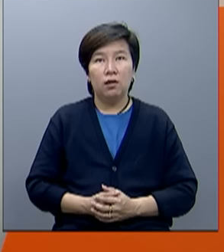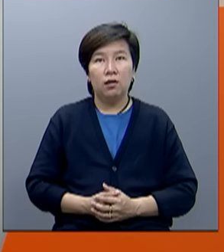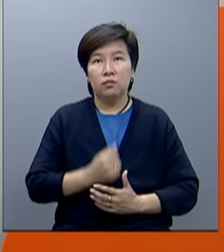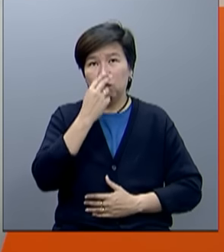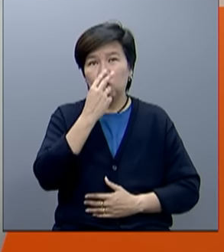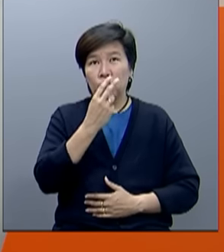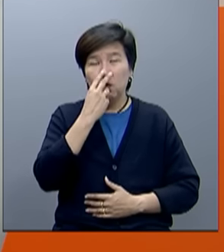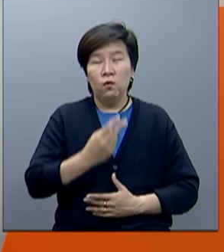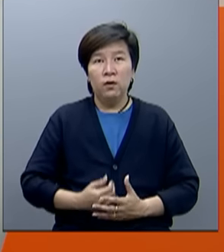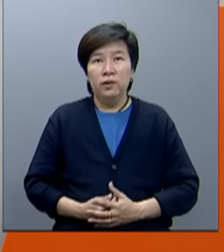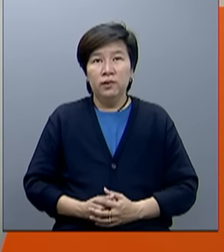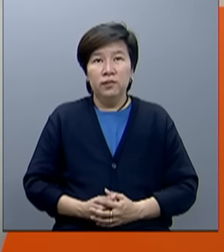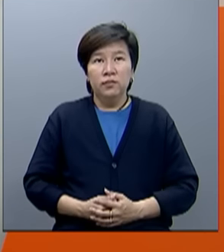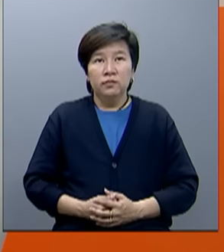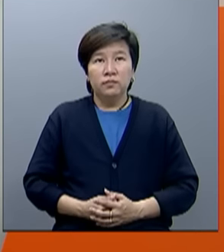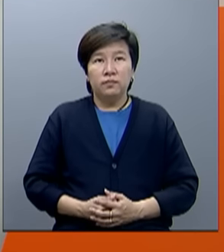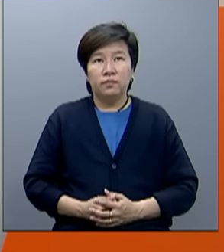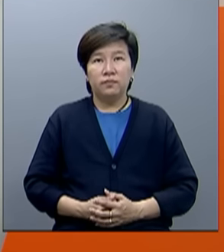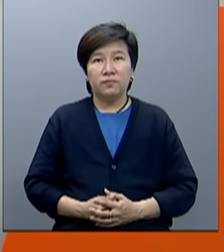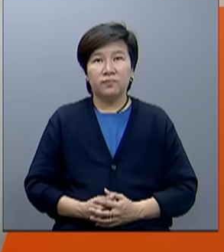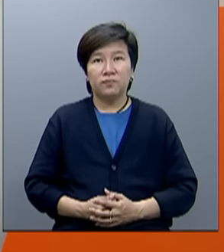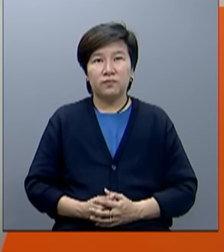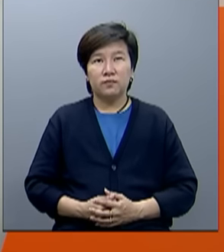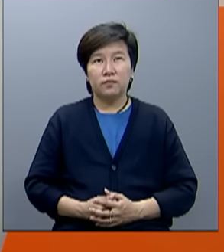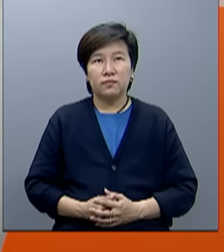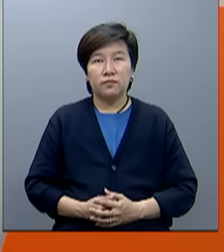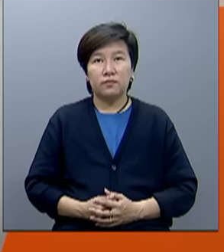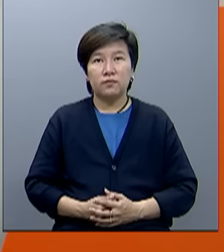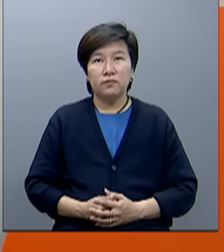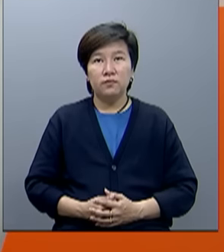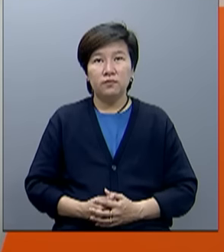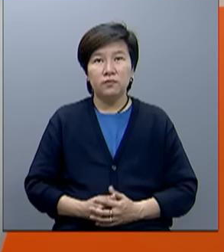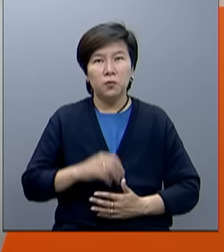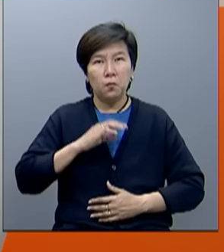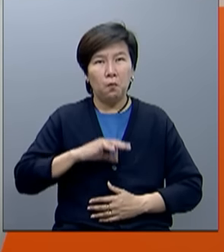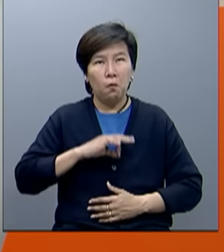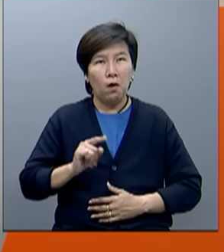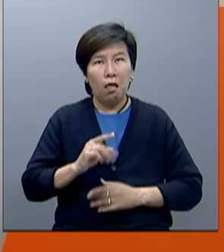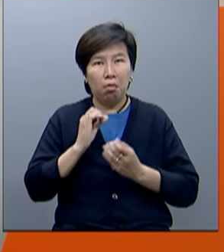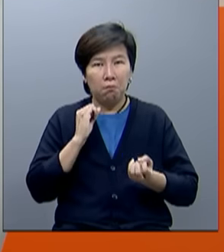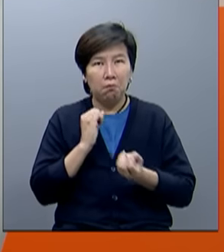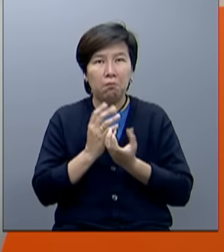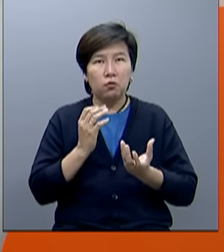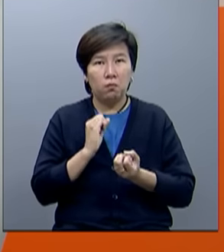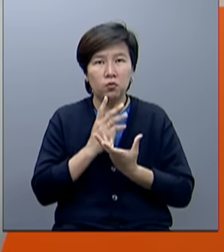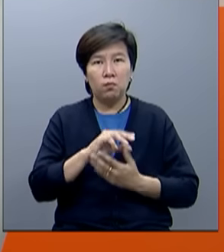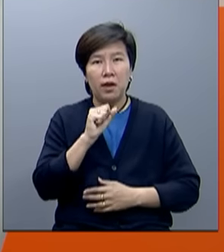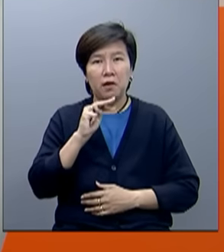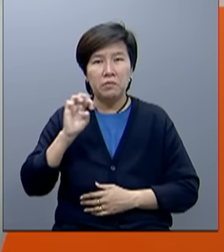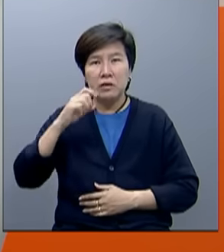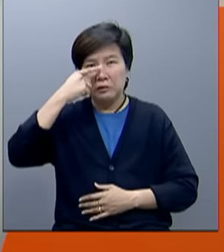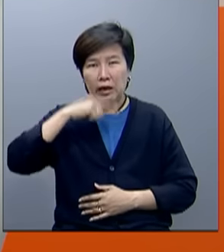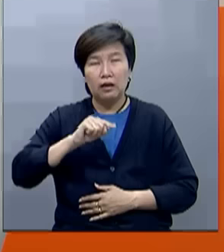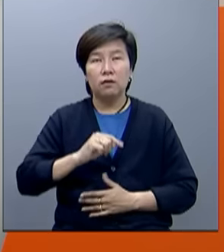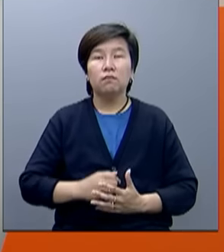ปริมาณเงินเมันกำลังทำมันได้ทำลายมันเป็นอาวุธที่มาทำลายล้างผู้ประกอบการไทยนะ